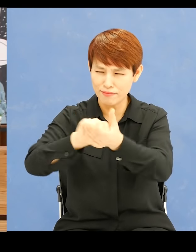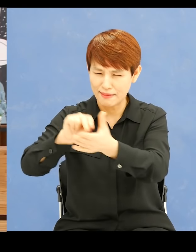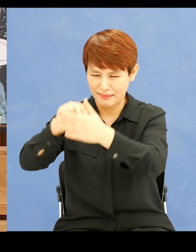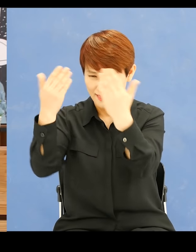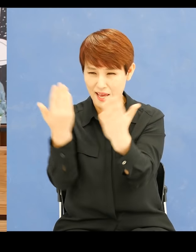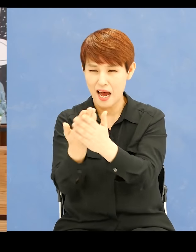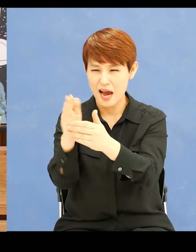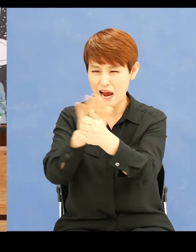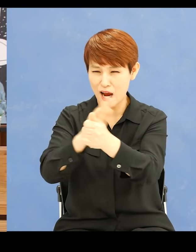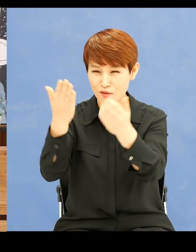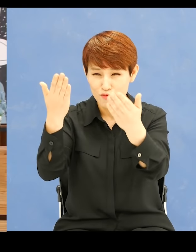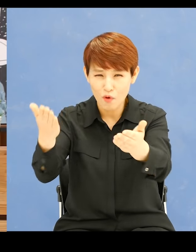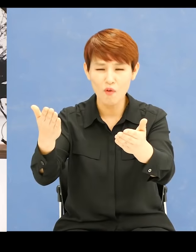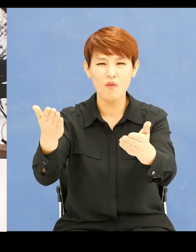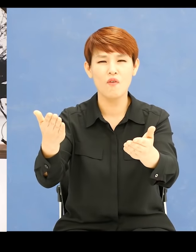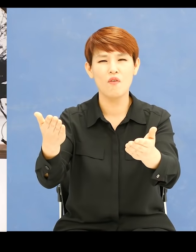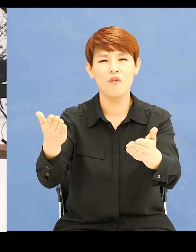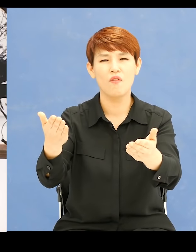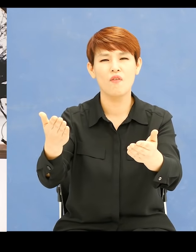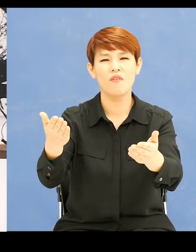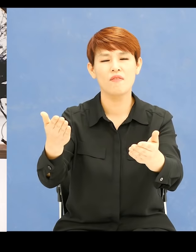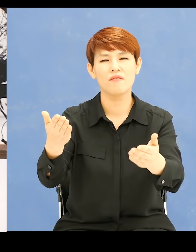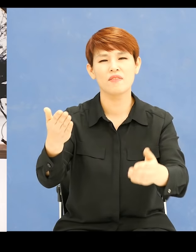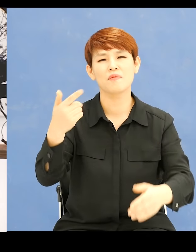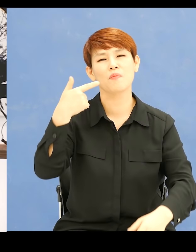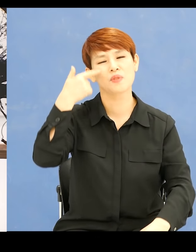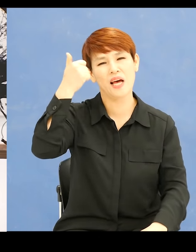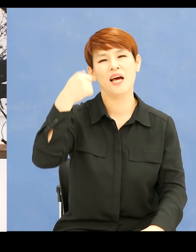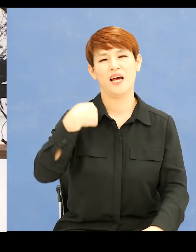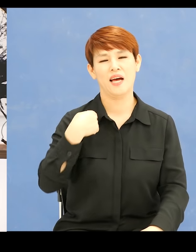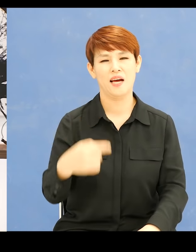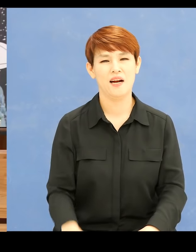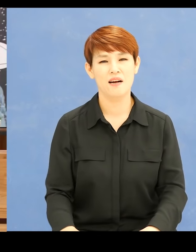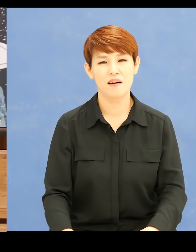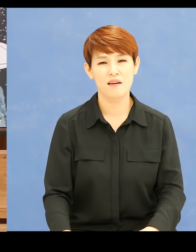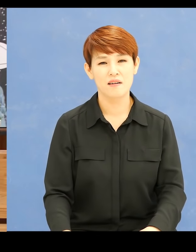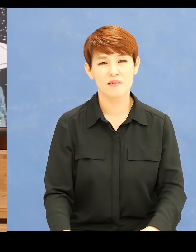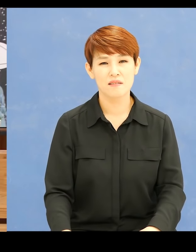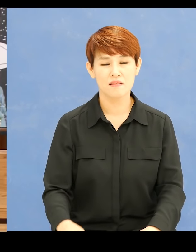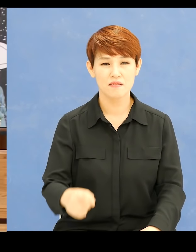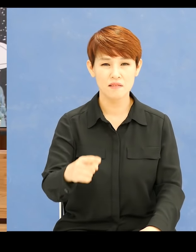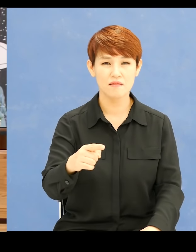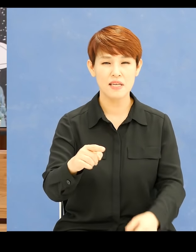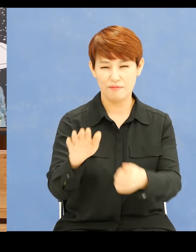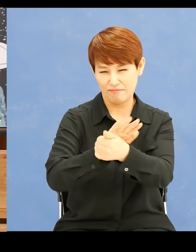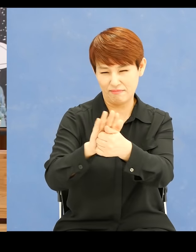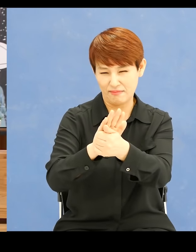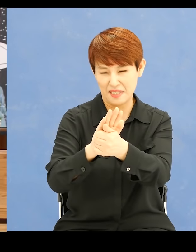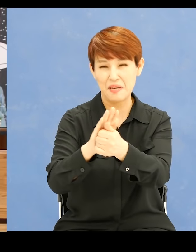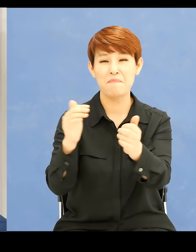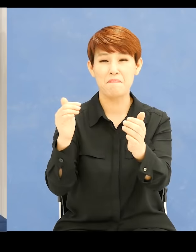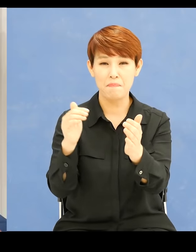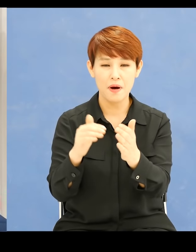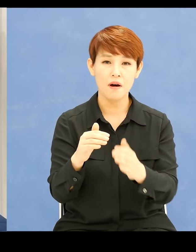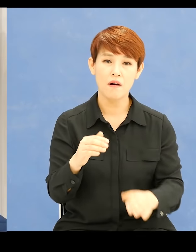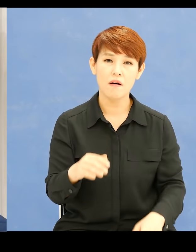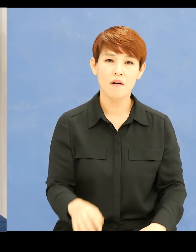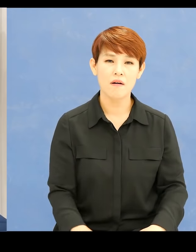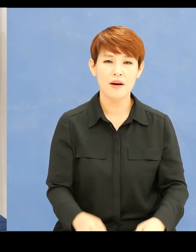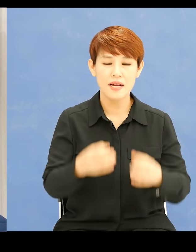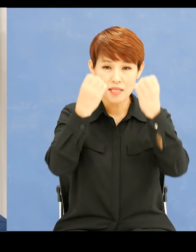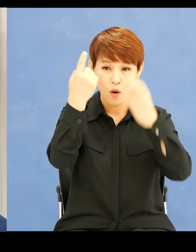생겨도 다 해주는 무료. 다 책임져야 다 돼요. 책임지고. 다 책임지고. 네, 그렇다고 계속 그 교회에 남아 있지도 않고. 기본 새로 오시는